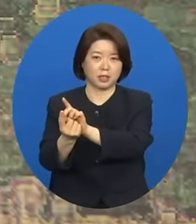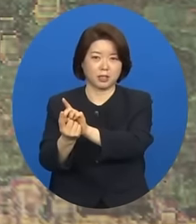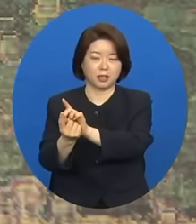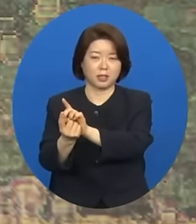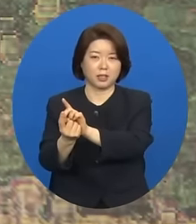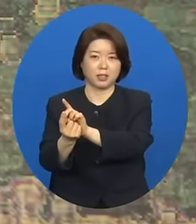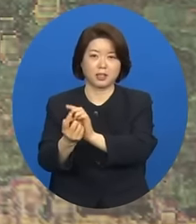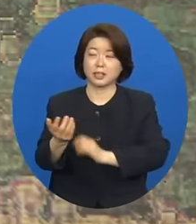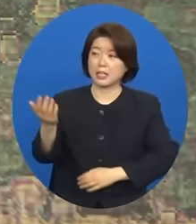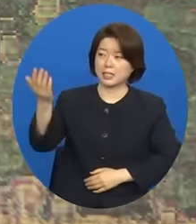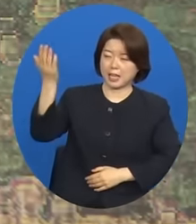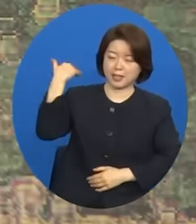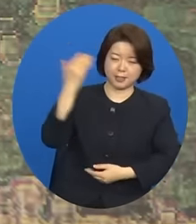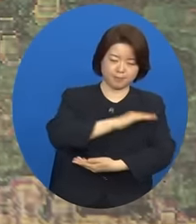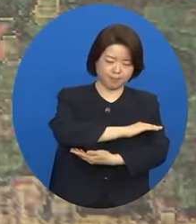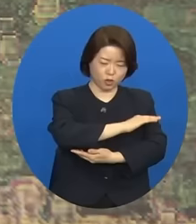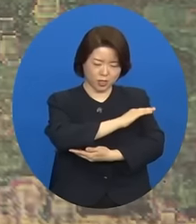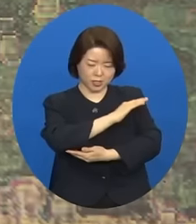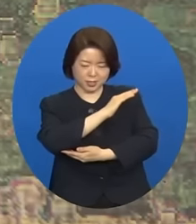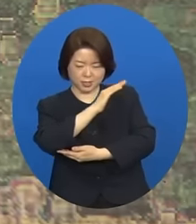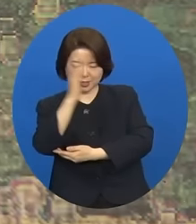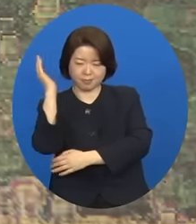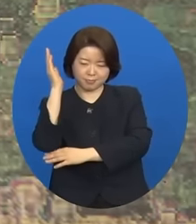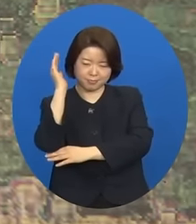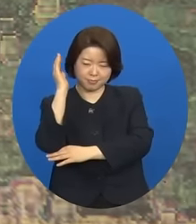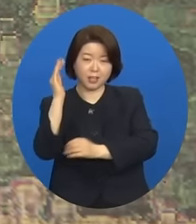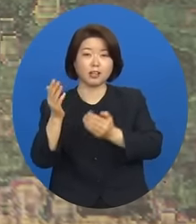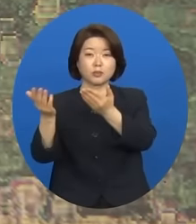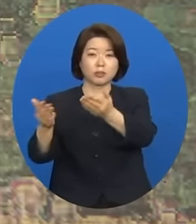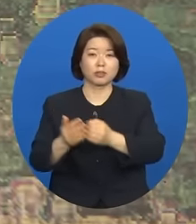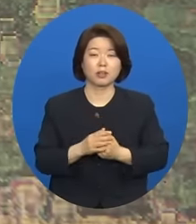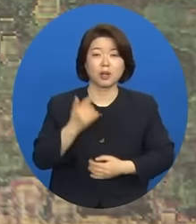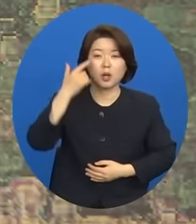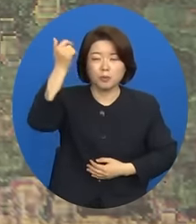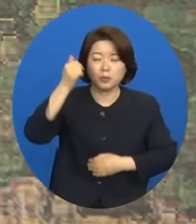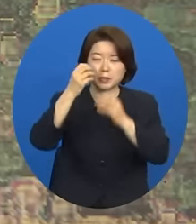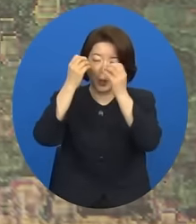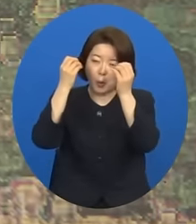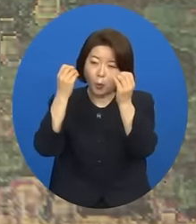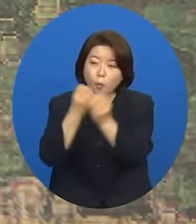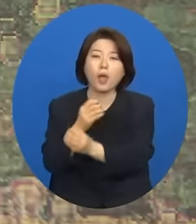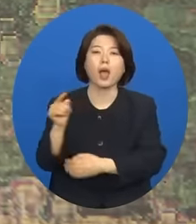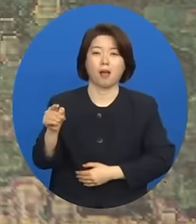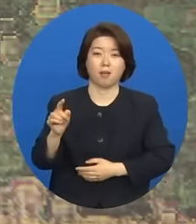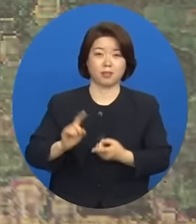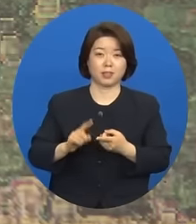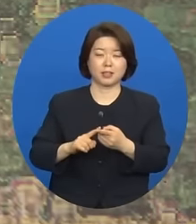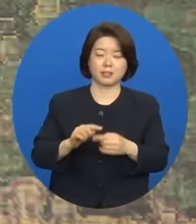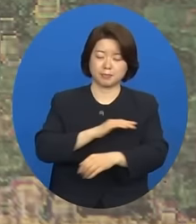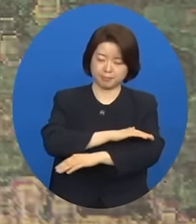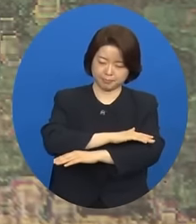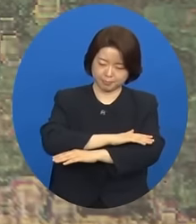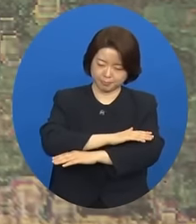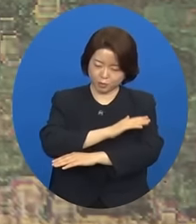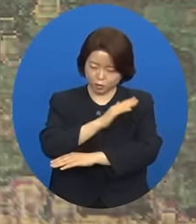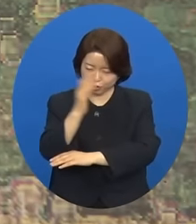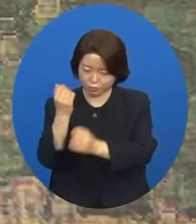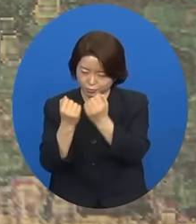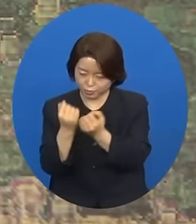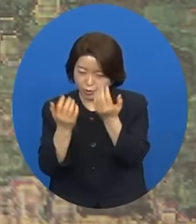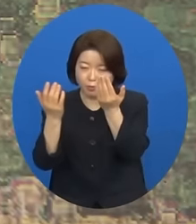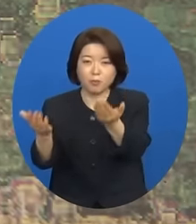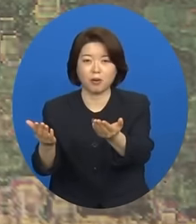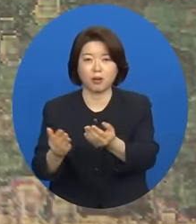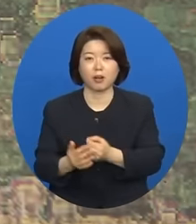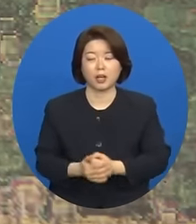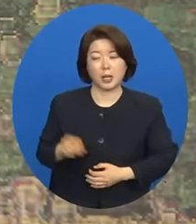이제 지난 세월의 이야기를 쫙 풀어놓은 겁니다. 목사님이 오해하셨던 부분들이나 이런 것들을 쫙 풀어서 설명을 했어요. 교회에